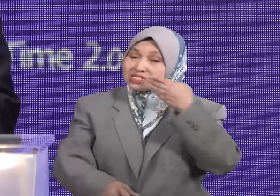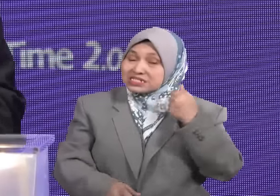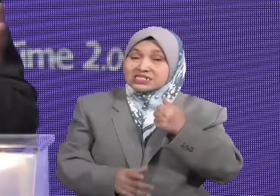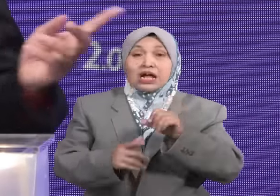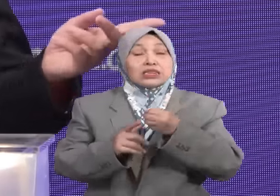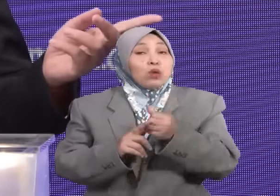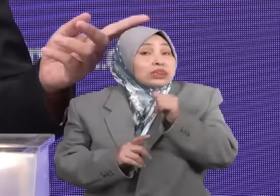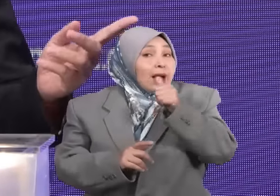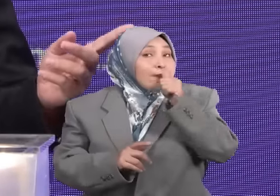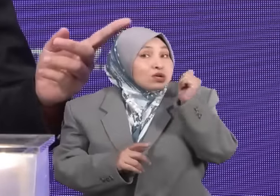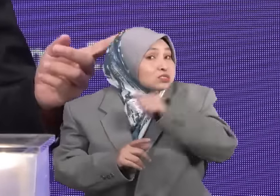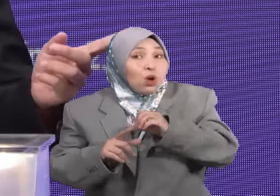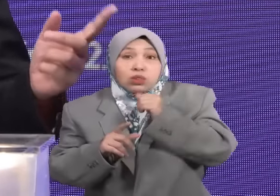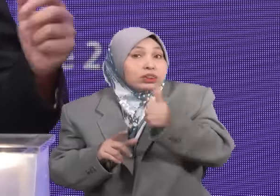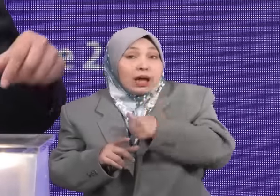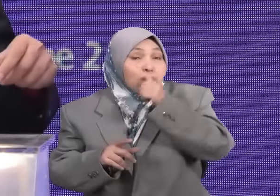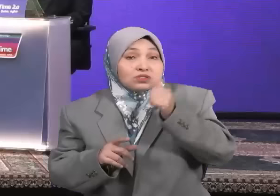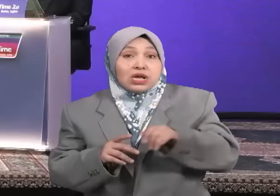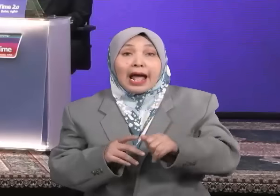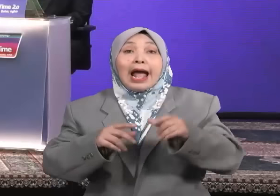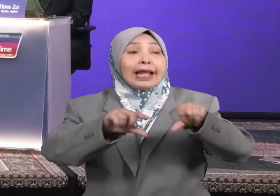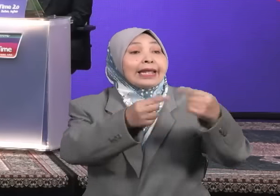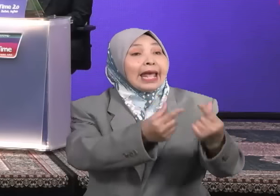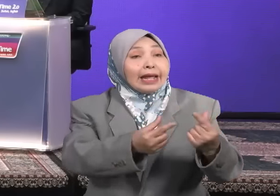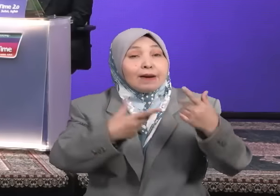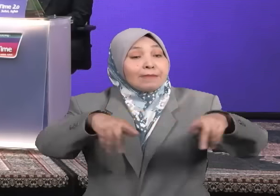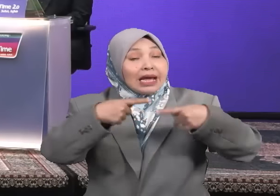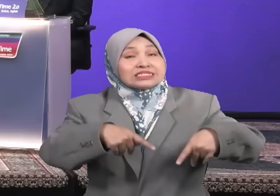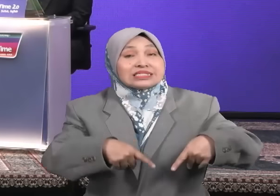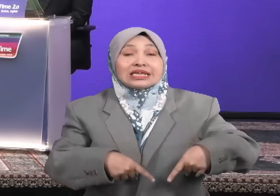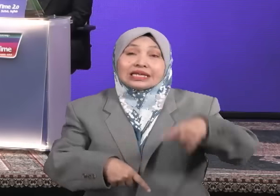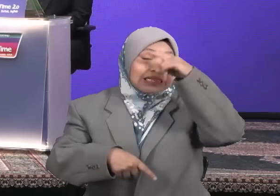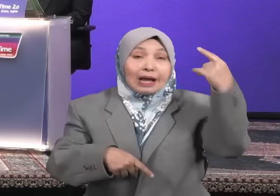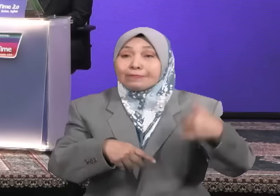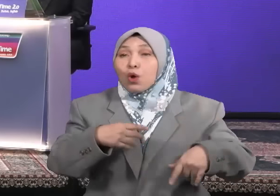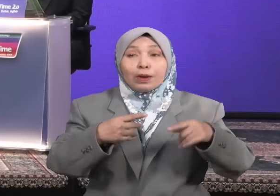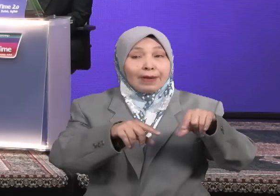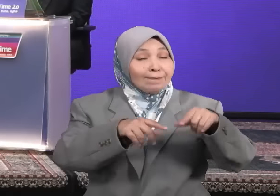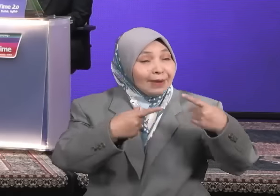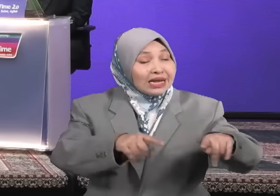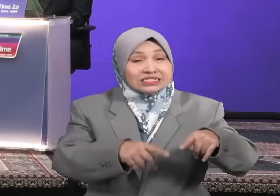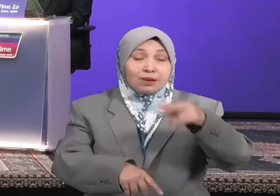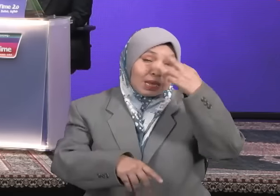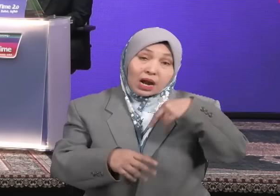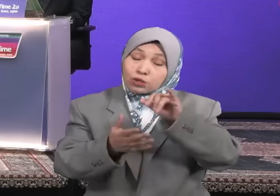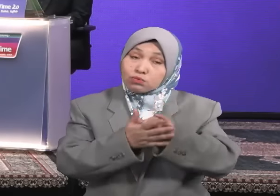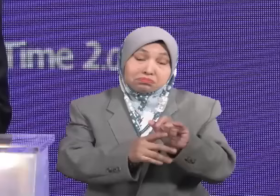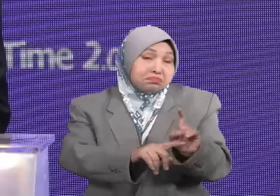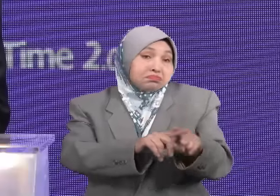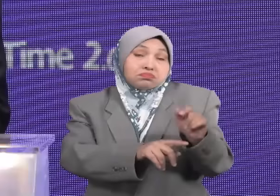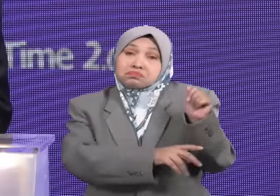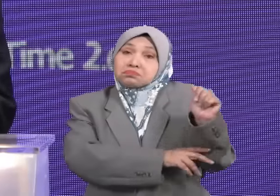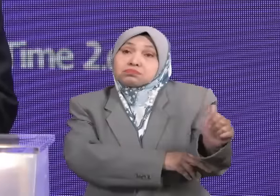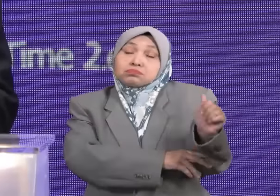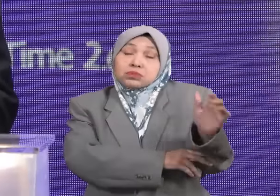berpuasa ke, apa istilah Ustaz ni, geng plastik hitam ke plastik merah ke apa ke. Jadi itu adalah bergantung bagaimana